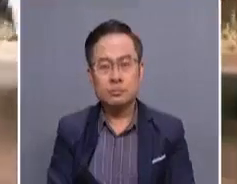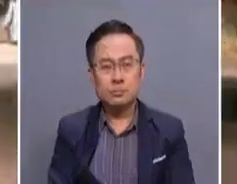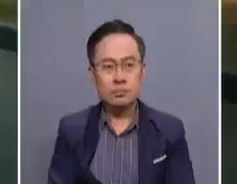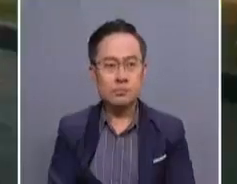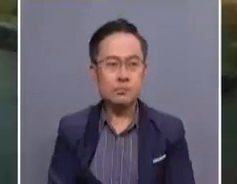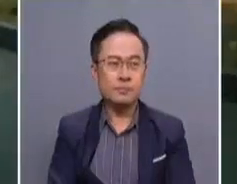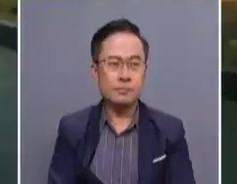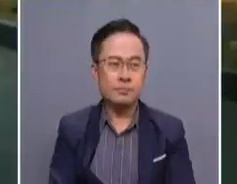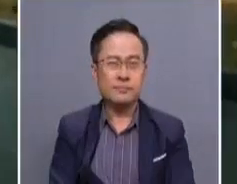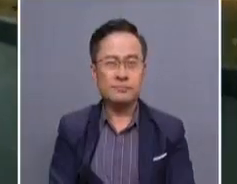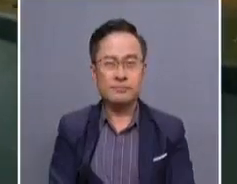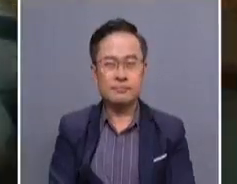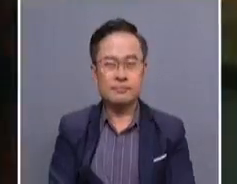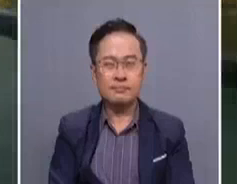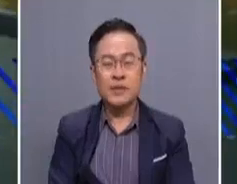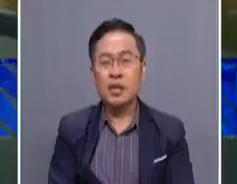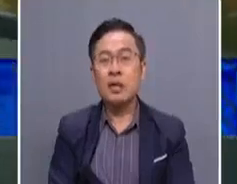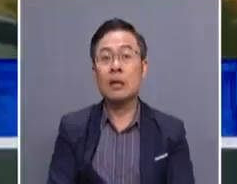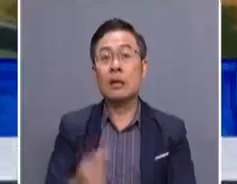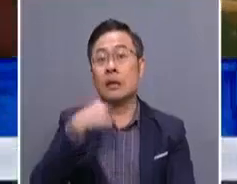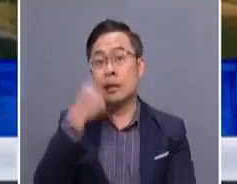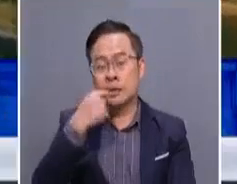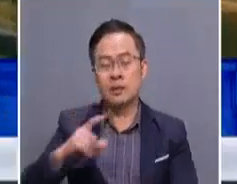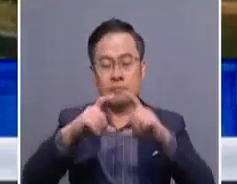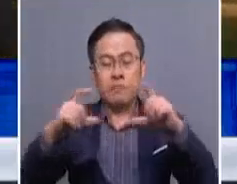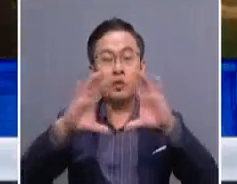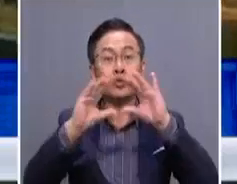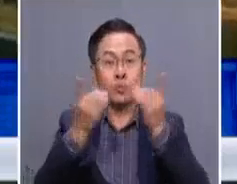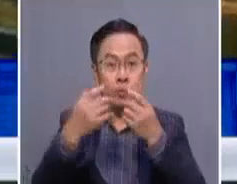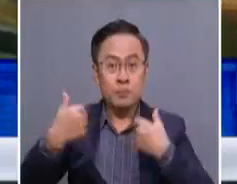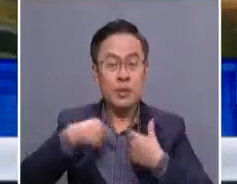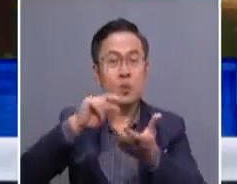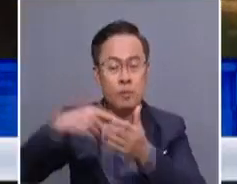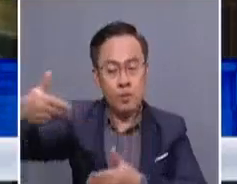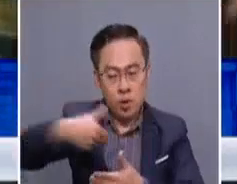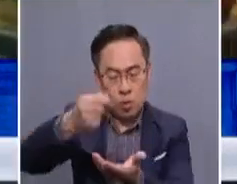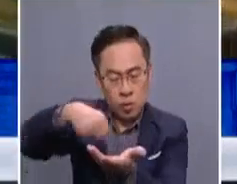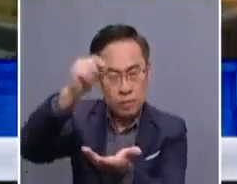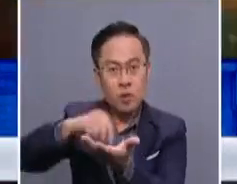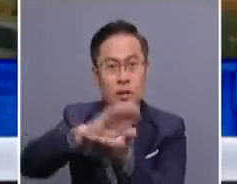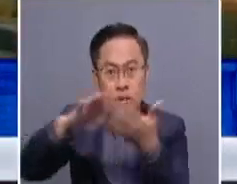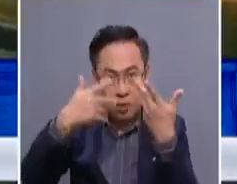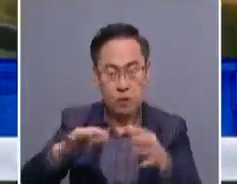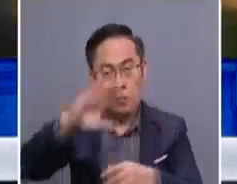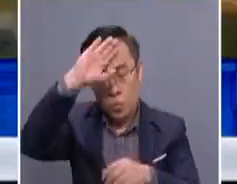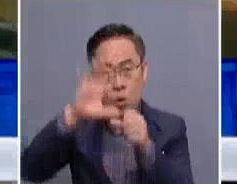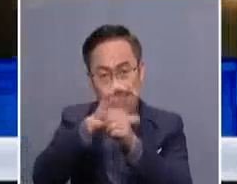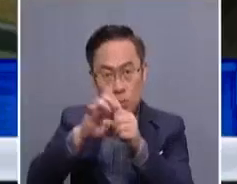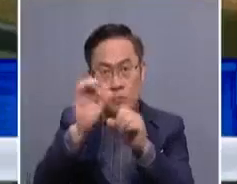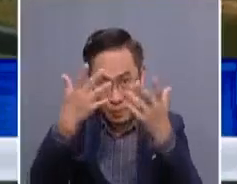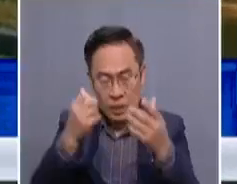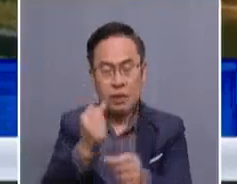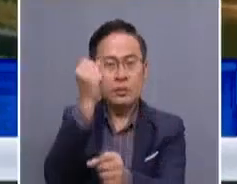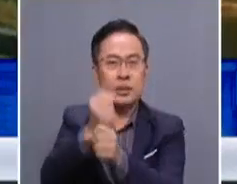คนที่มีบัตรชมรมก็คือคนที่มายื่นเอกสารแล้วว่าคุณไม่ได้ติดเชื้อโควิดนะครับเรารับ